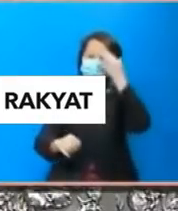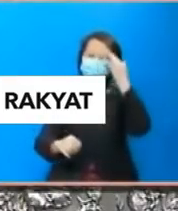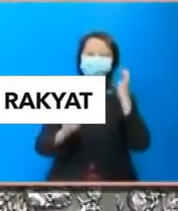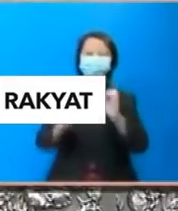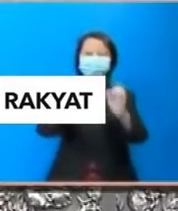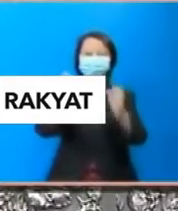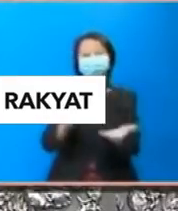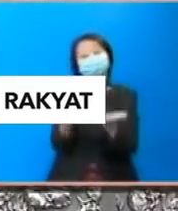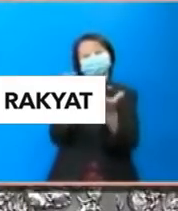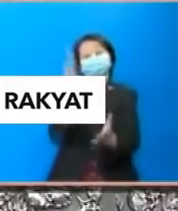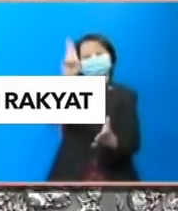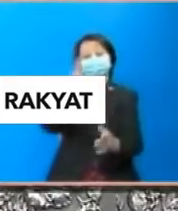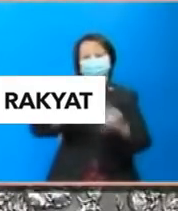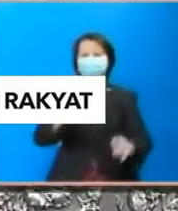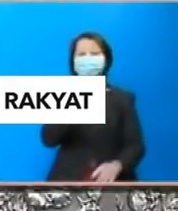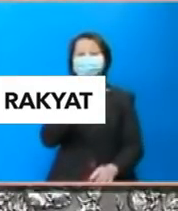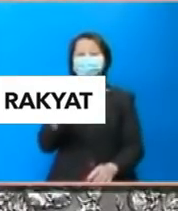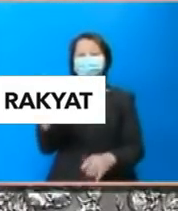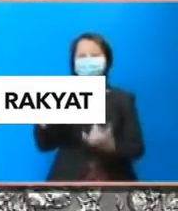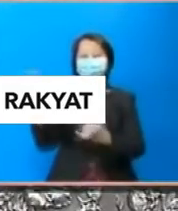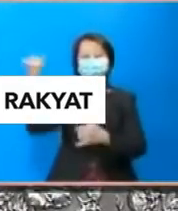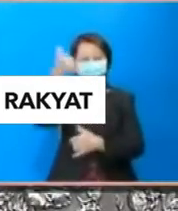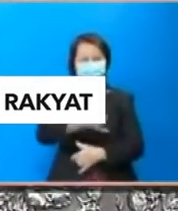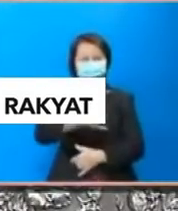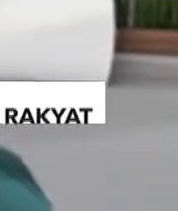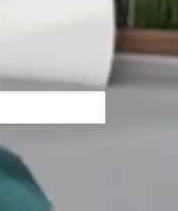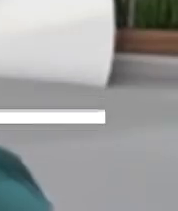juga kritikan yang tidak ternilai.